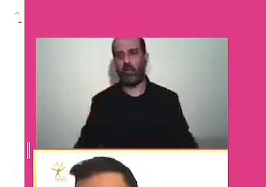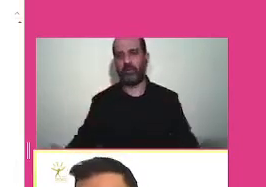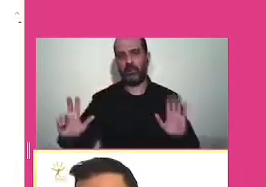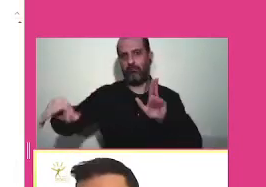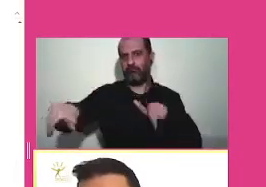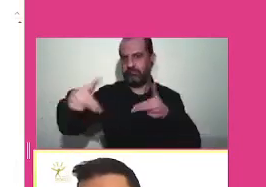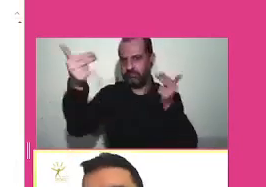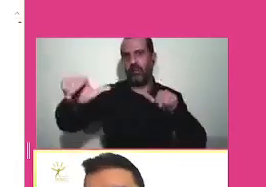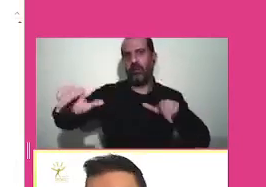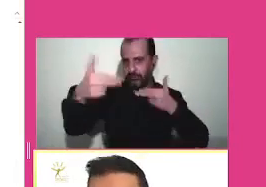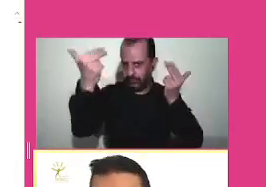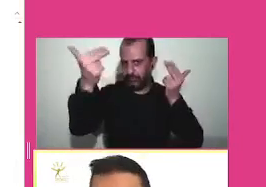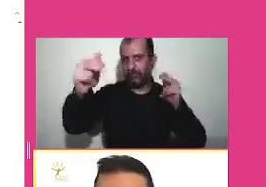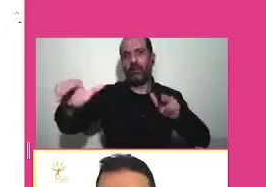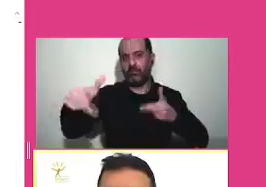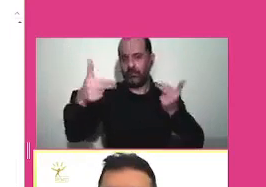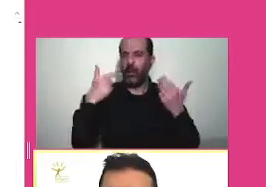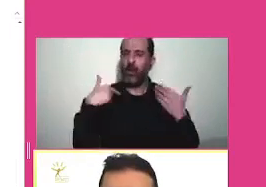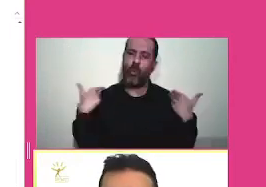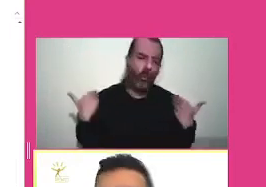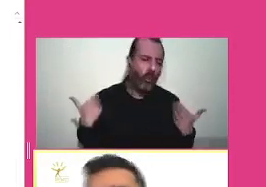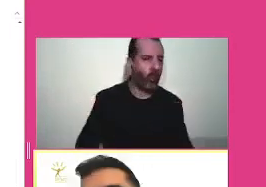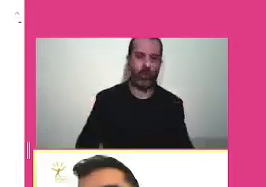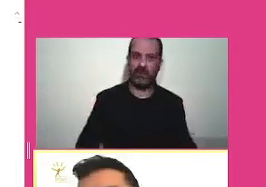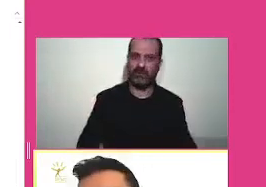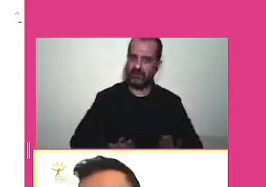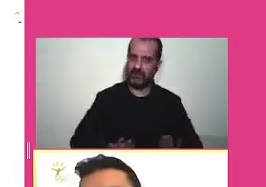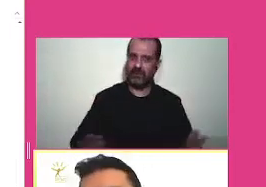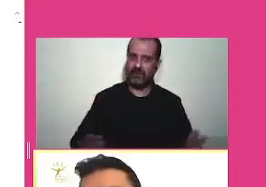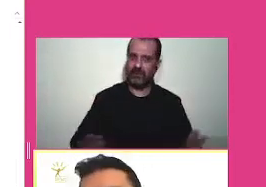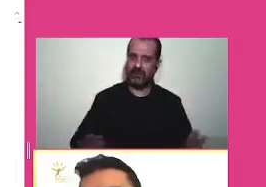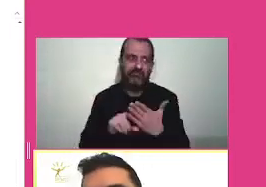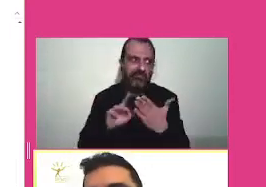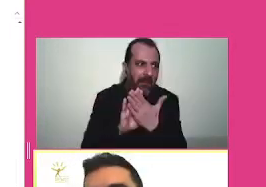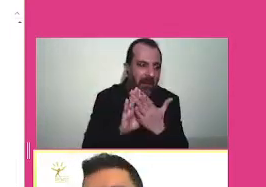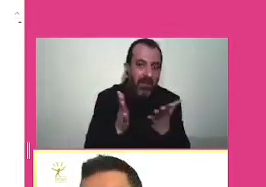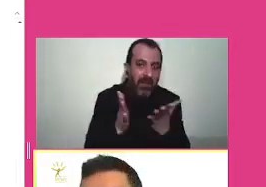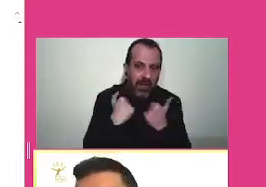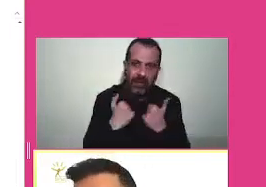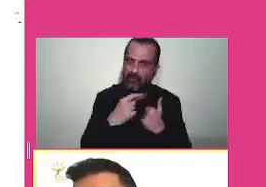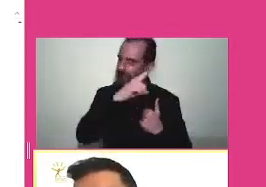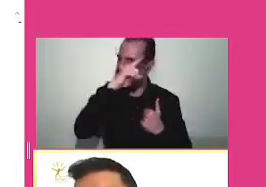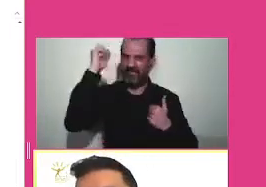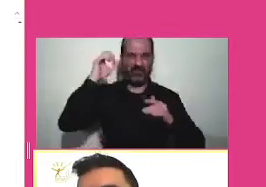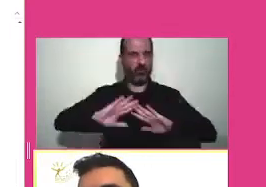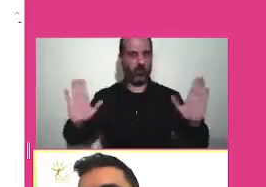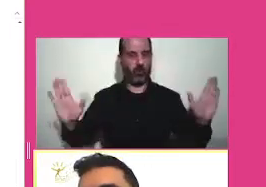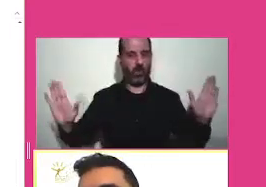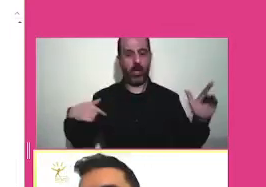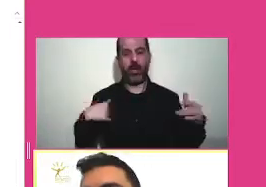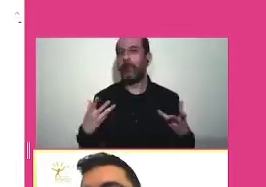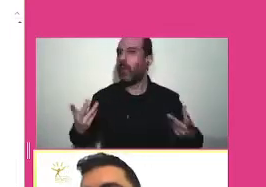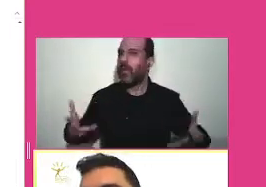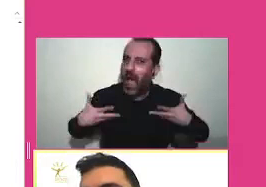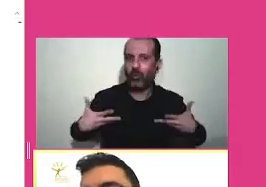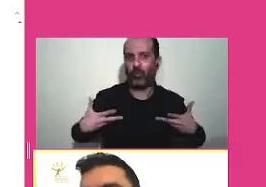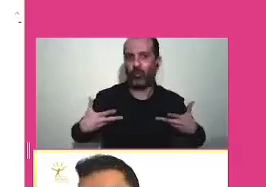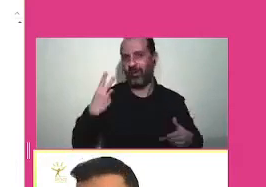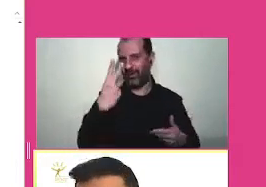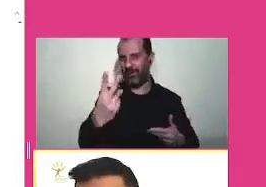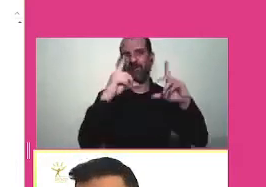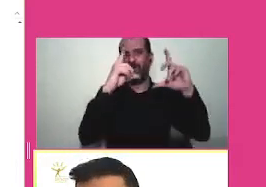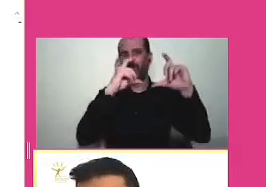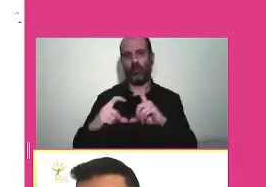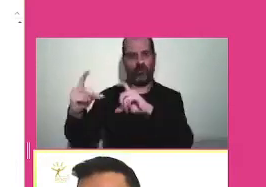υπάρχει αλληλεπίδραση δεν είναι το ίδιο εύκολο, αλλά είμαστε πολύ χαρούμενοι με την εικόνα. Θέλω να πω ότι αυτά τα προγράμματα δημιουργούν και